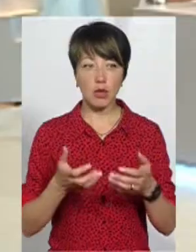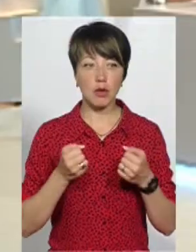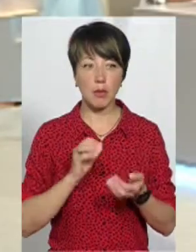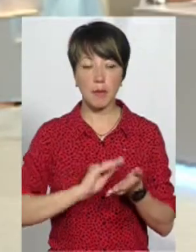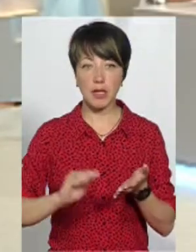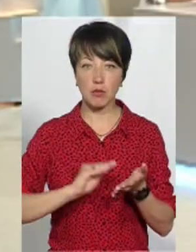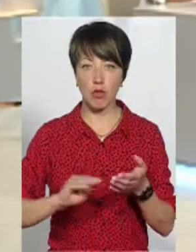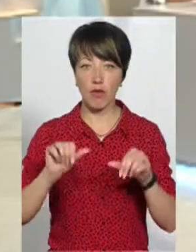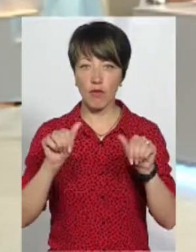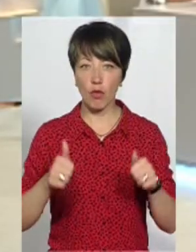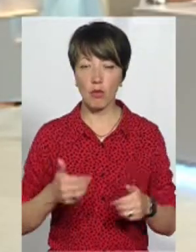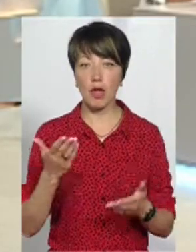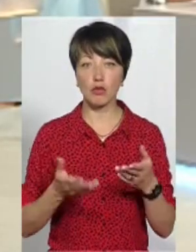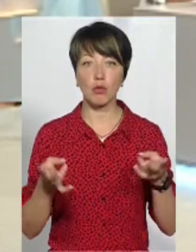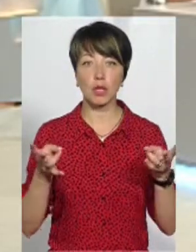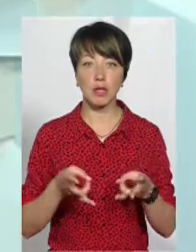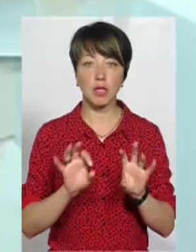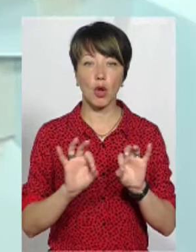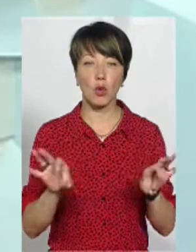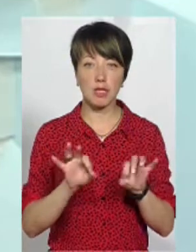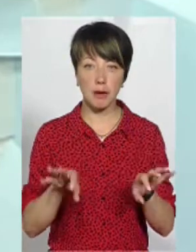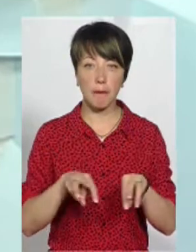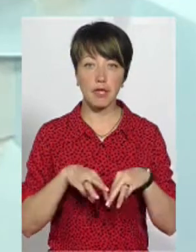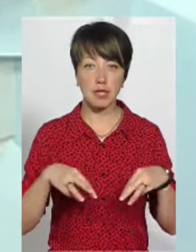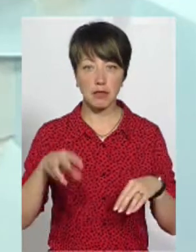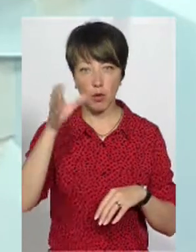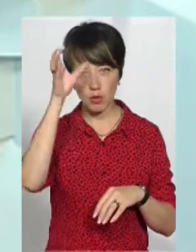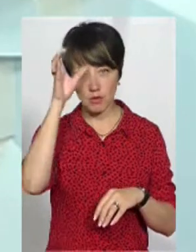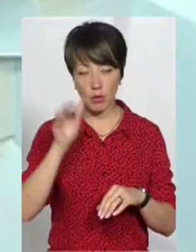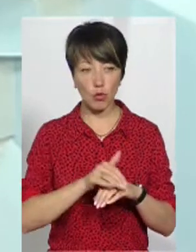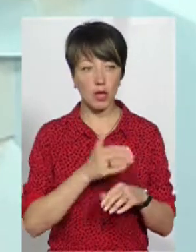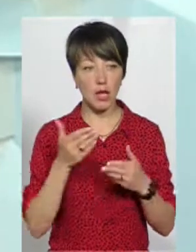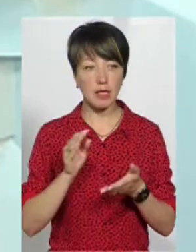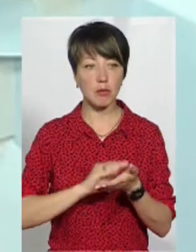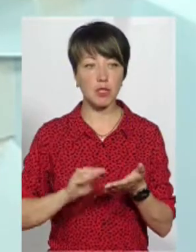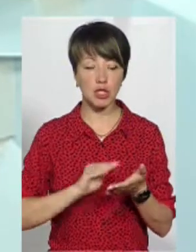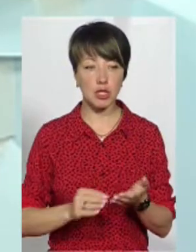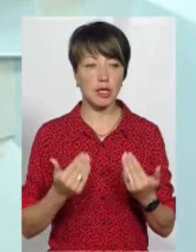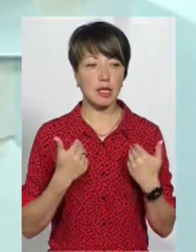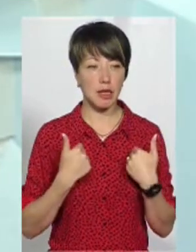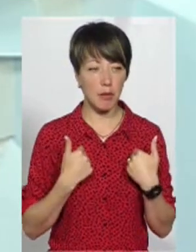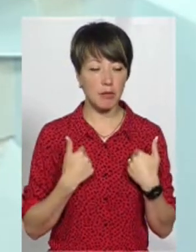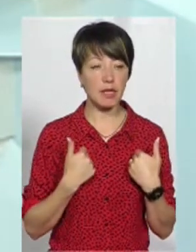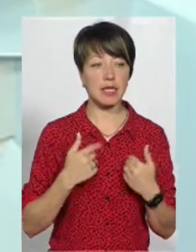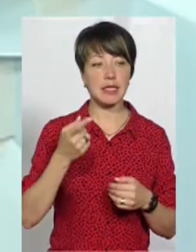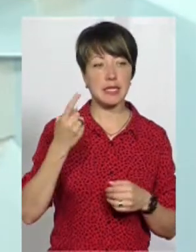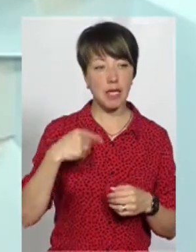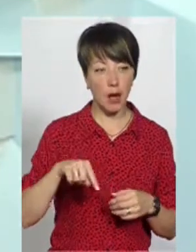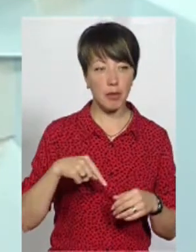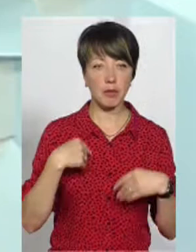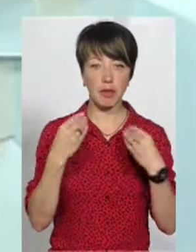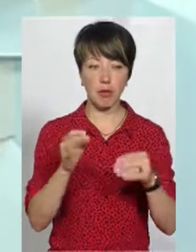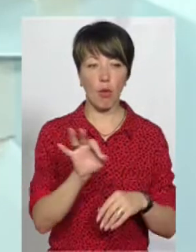в письмовій формі, якщо потрібне роз'яснення Міністерства освіти, будь ласка, напишіть нам запит, і ми дамо